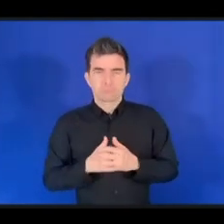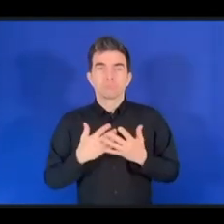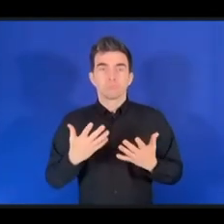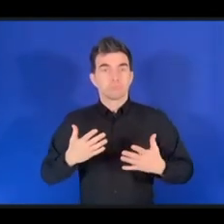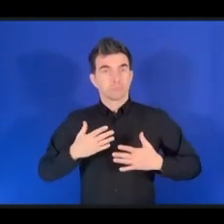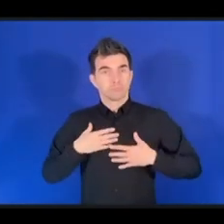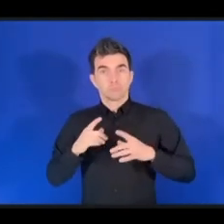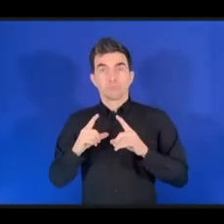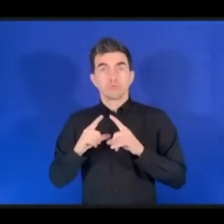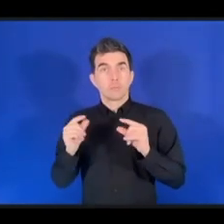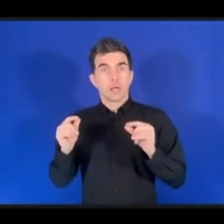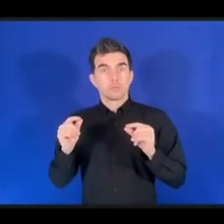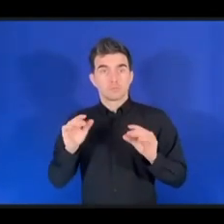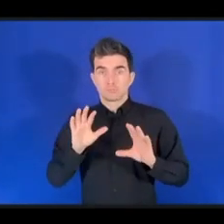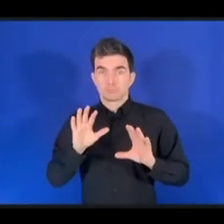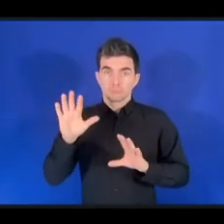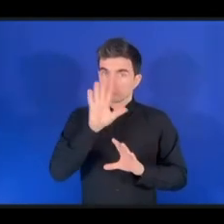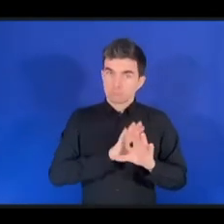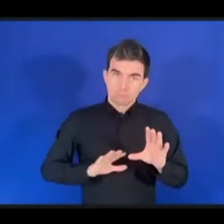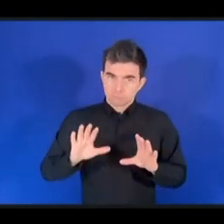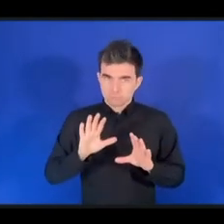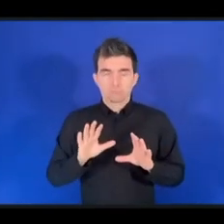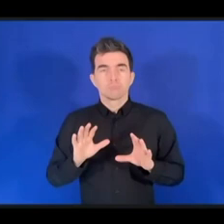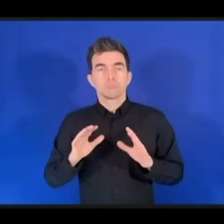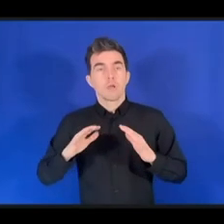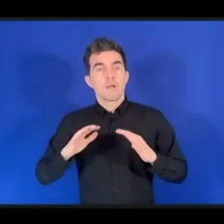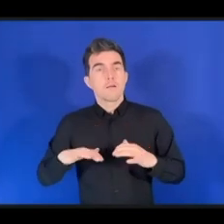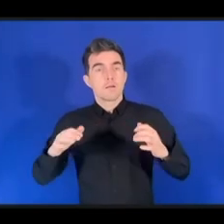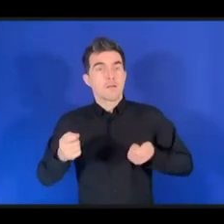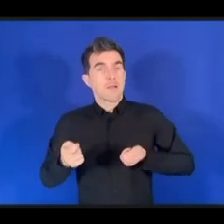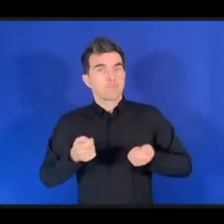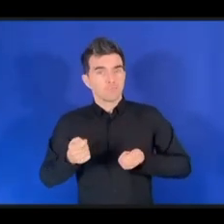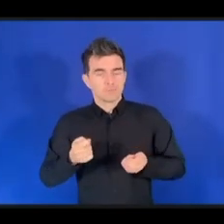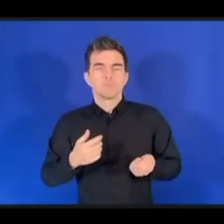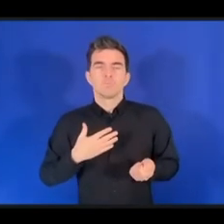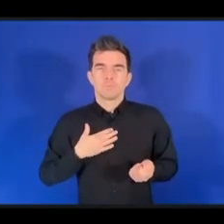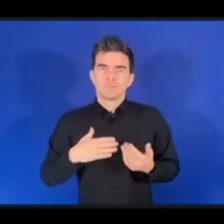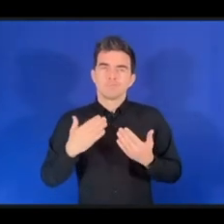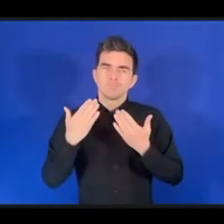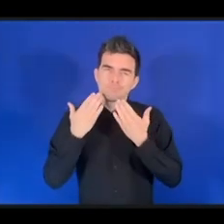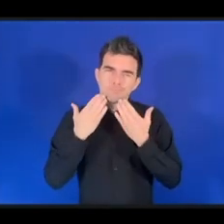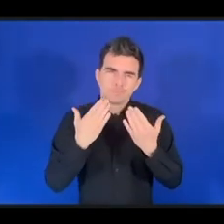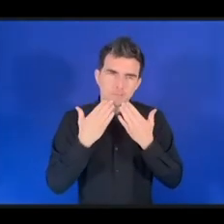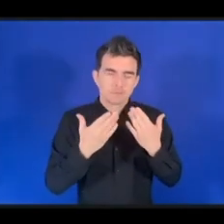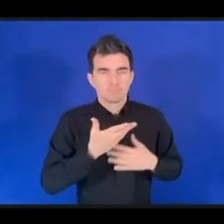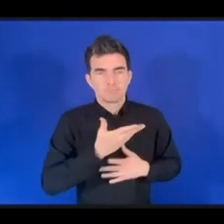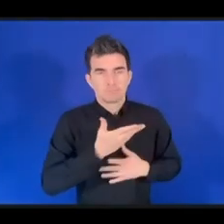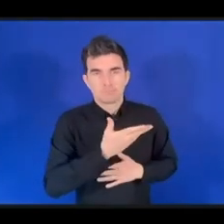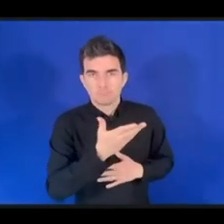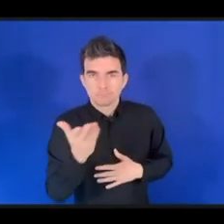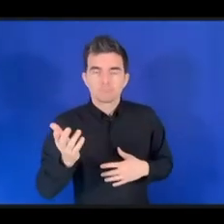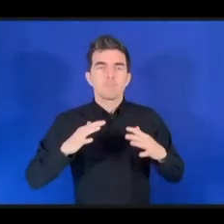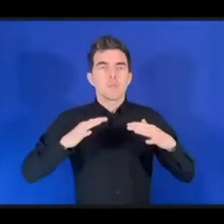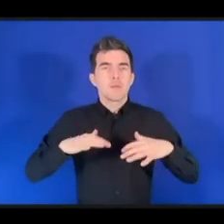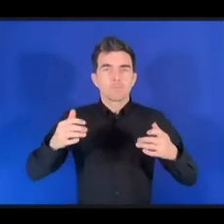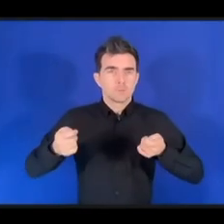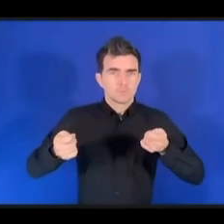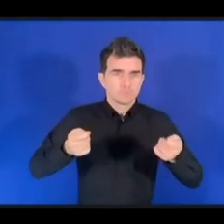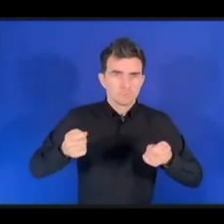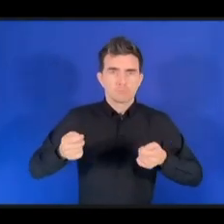Japon je tiens également à exprimer notre sincère gratitude je voudrais également remercier tous